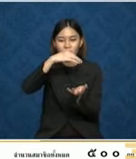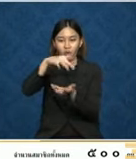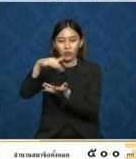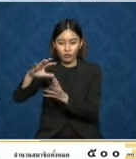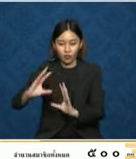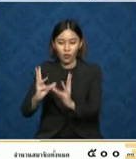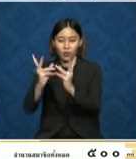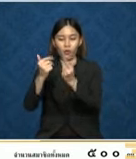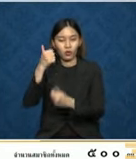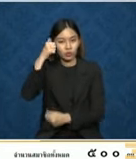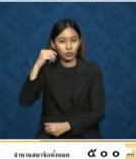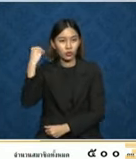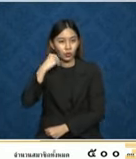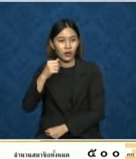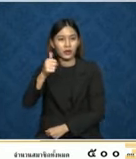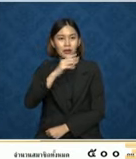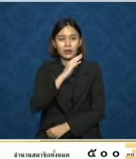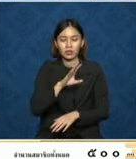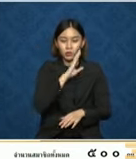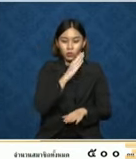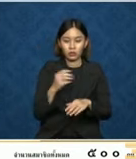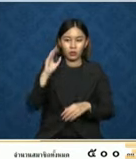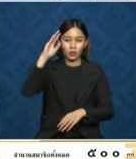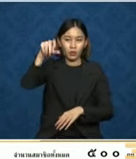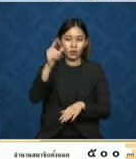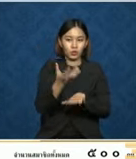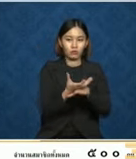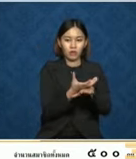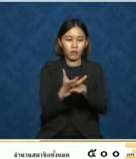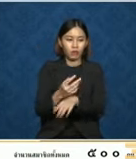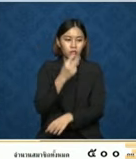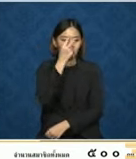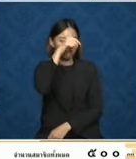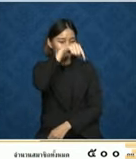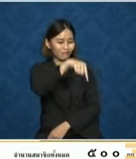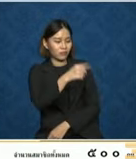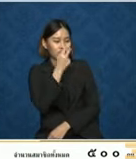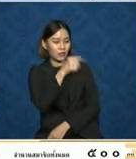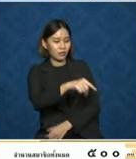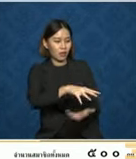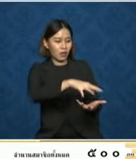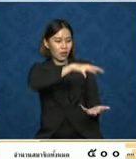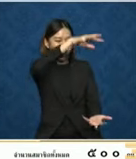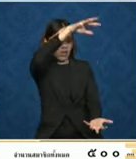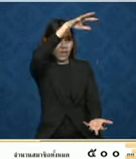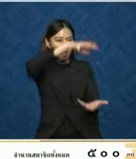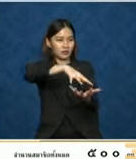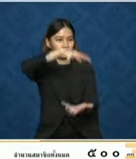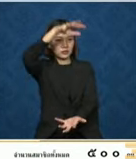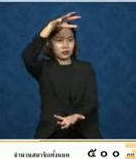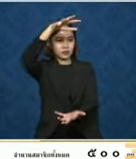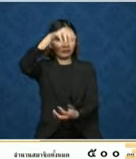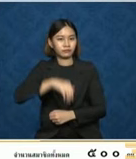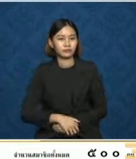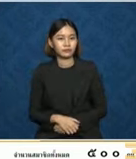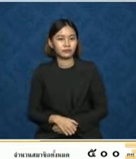ต่ละวันแต่ถ้าคุณขับรถอยู่บนทางด่วนแล้วมองลงมาจากทางด่วนนะฮะก็จะเห็นขยะกองโตสไลด์ต่อไปเลยนะ